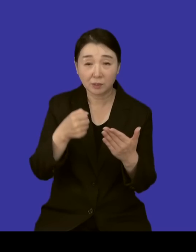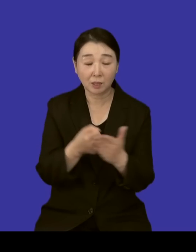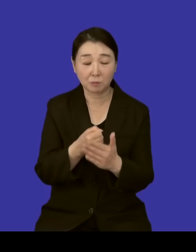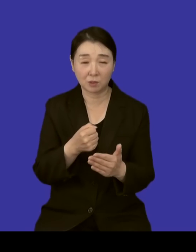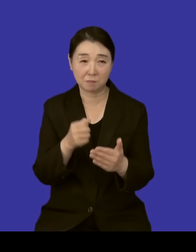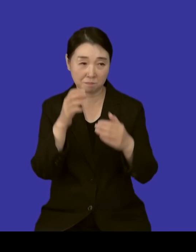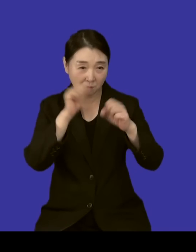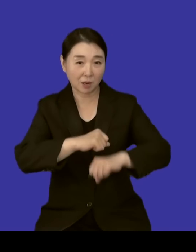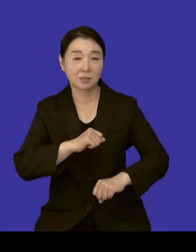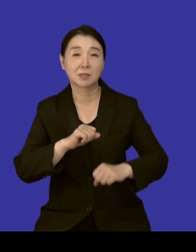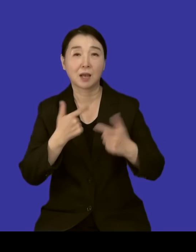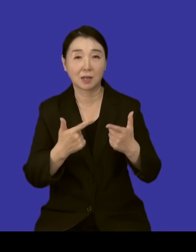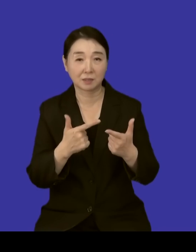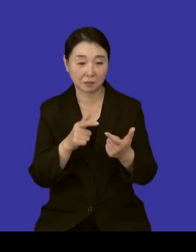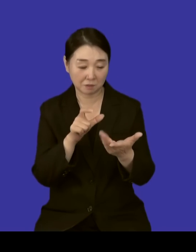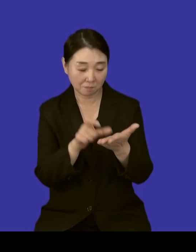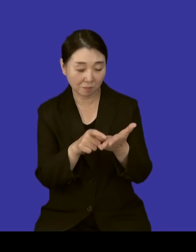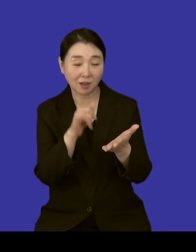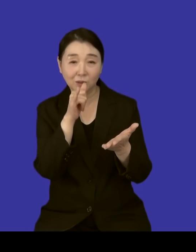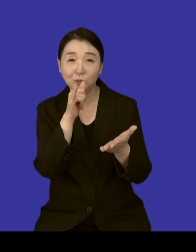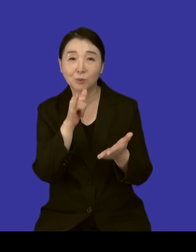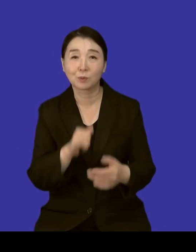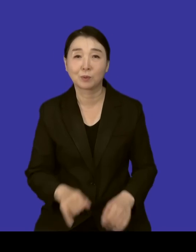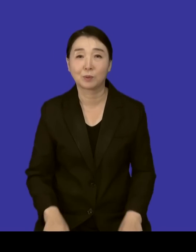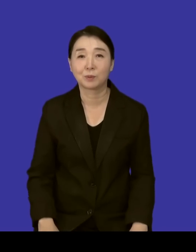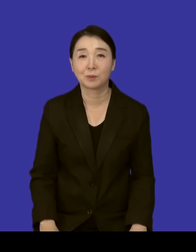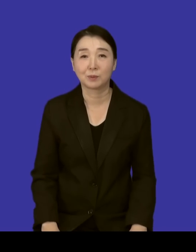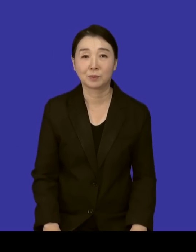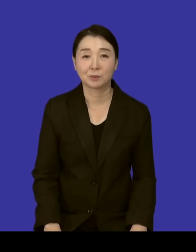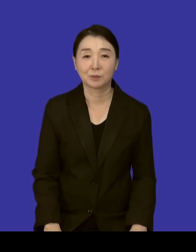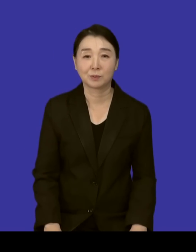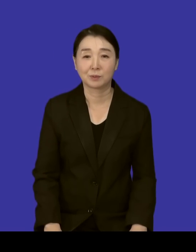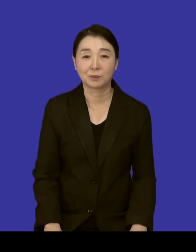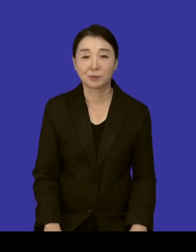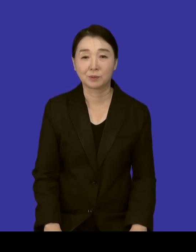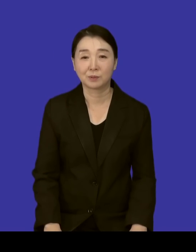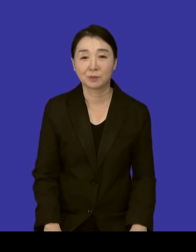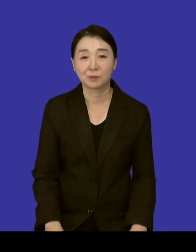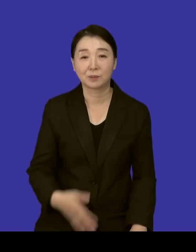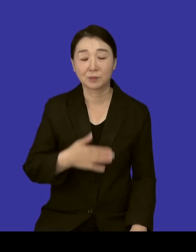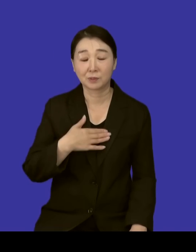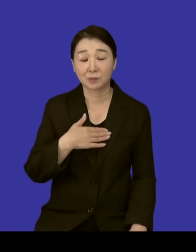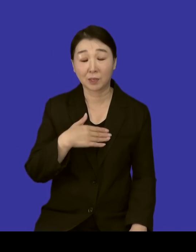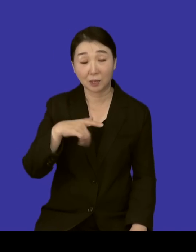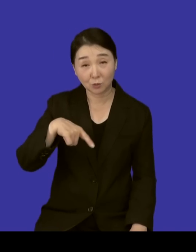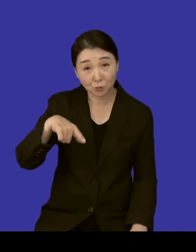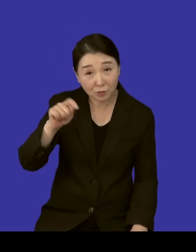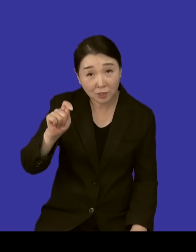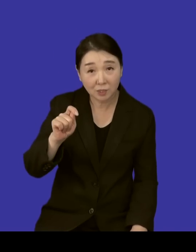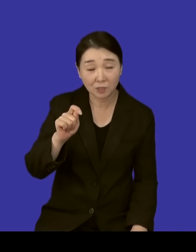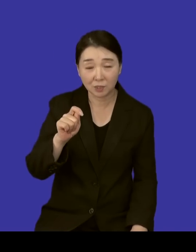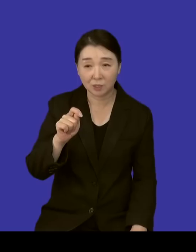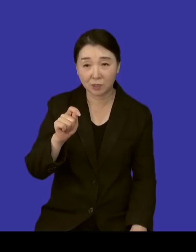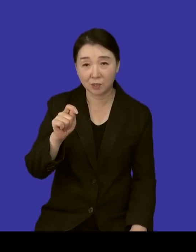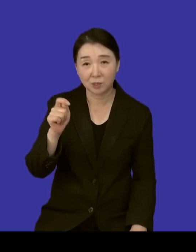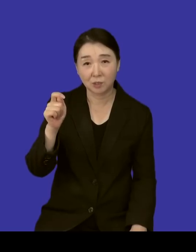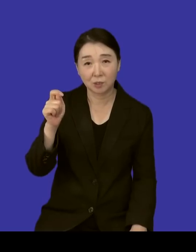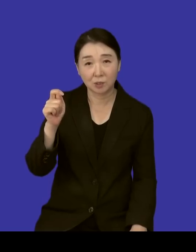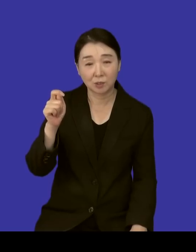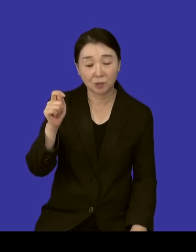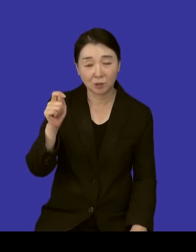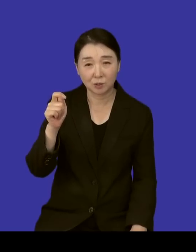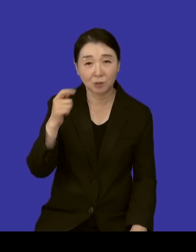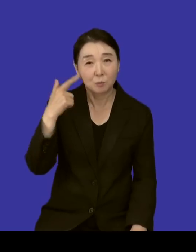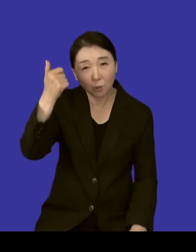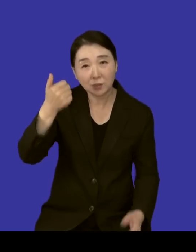얘기가 이렇게 나와 있는데 제가 이제 큐티 목회를 하게 된 이게 큰 아주 그냥